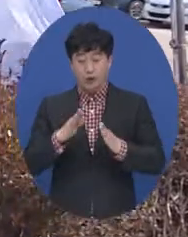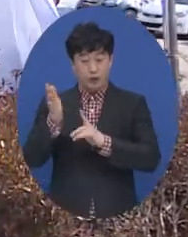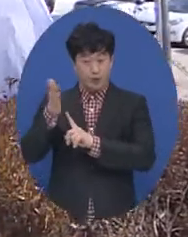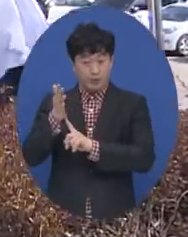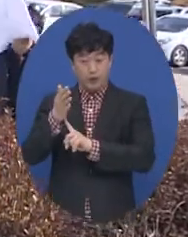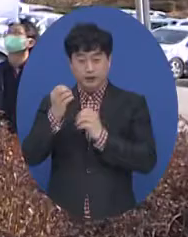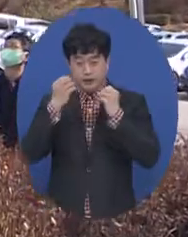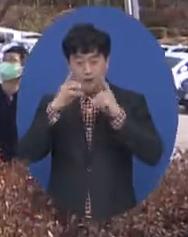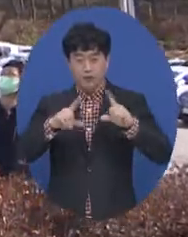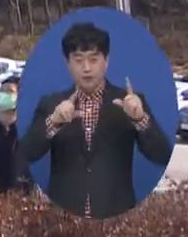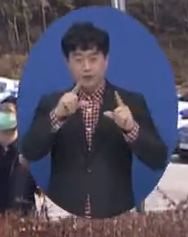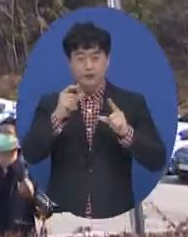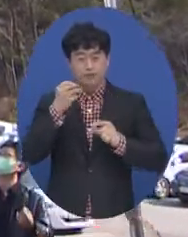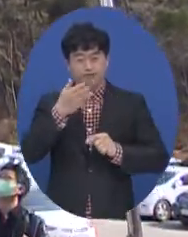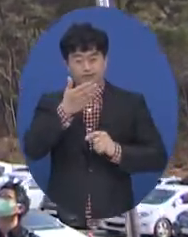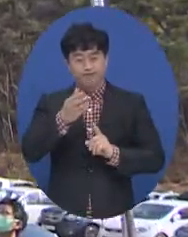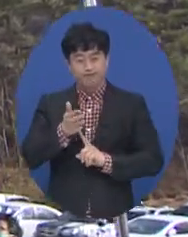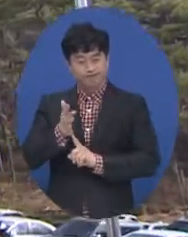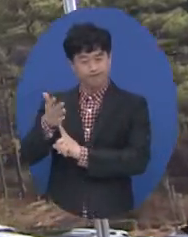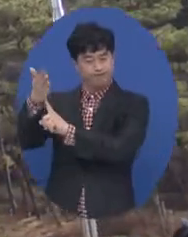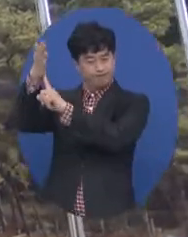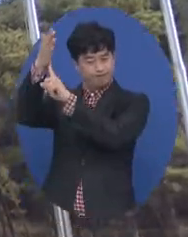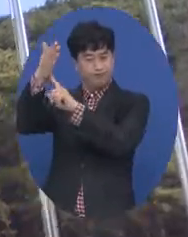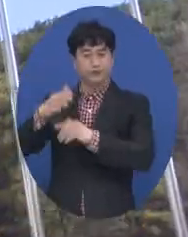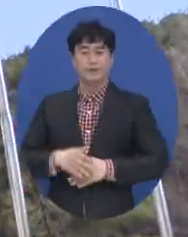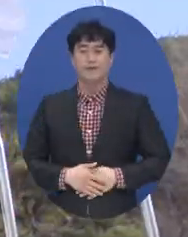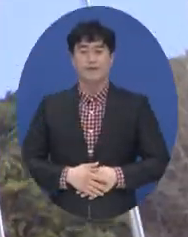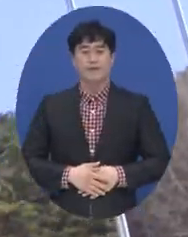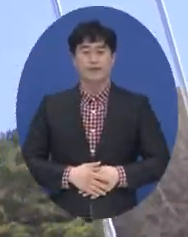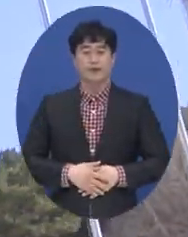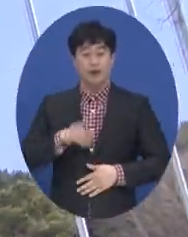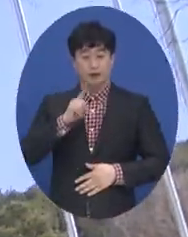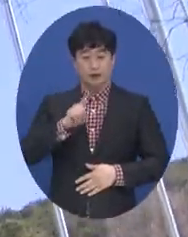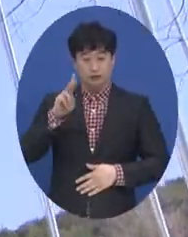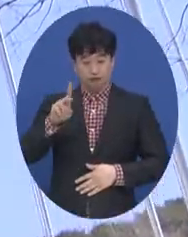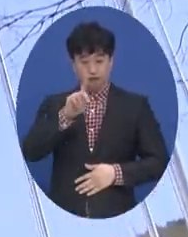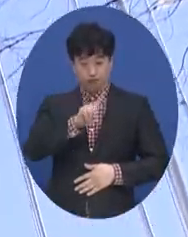경기 도기가 새 얼굴을 드러내며 힘차게 오릅니다.